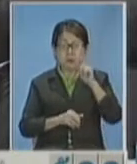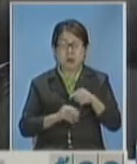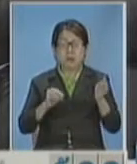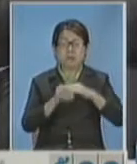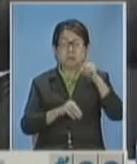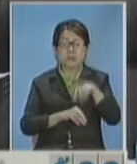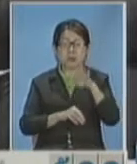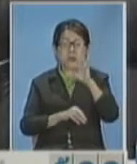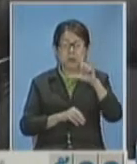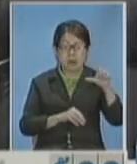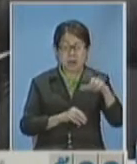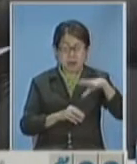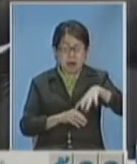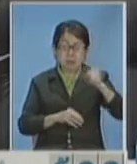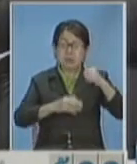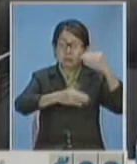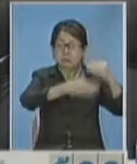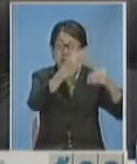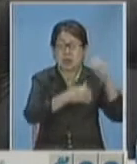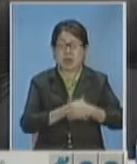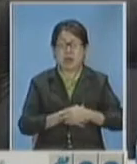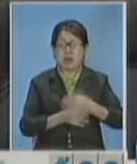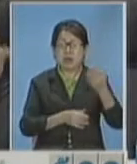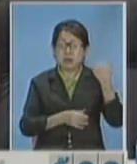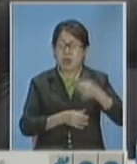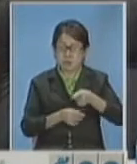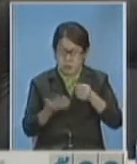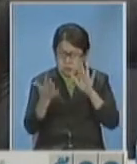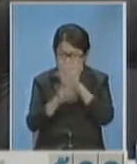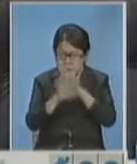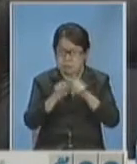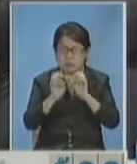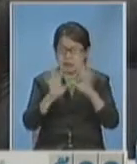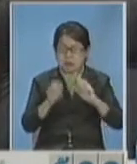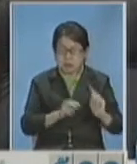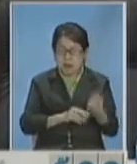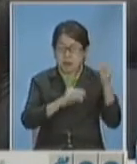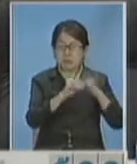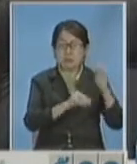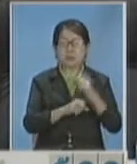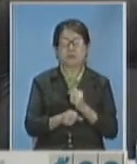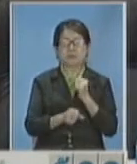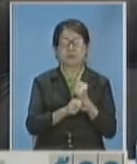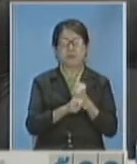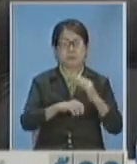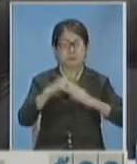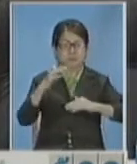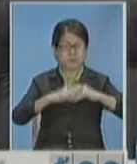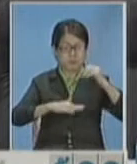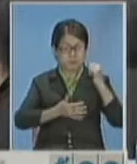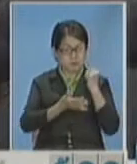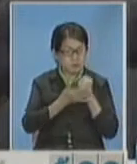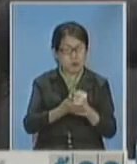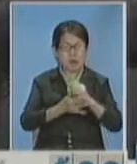ครงการพัฒนาเมืองซึ่งของเดิมเนี่ยไม่ชัดของใหม่ก็บอกว่าจะไปทำเรื่องของโครงการร้อยมือสร้างเมือง